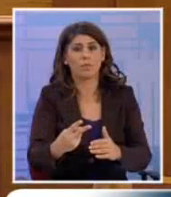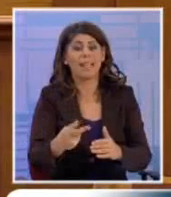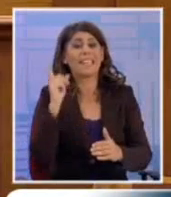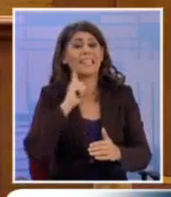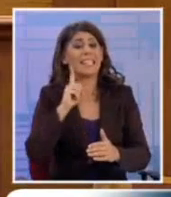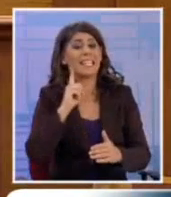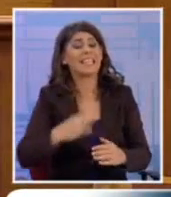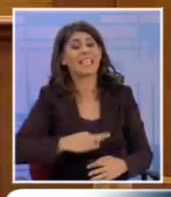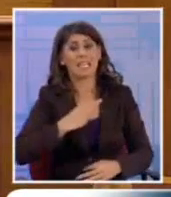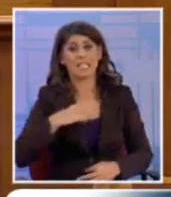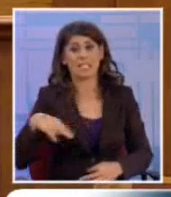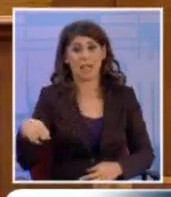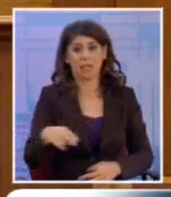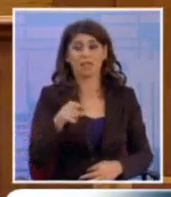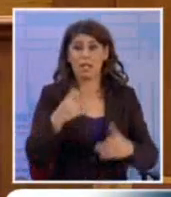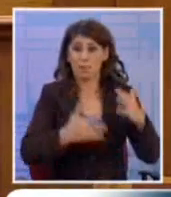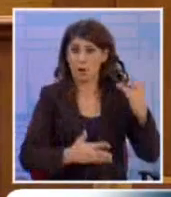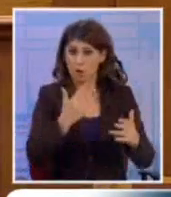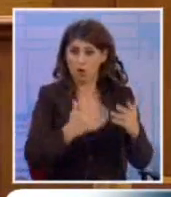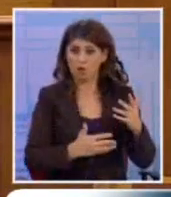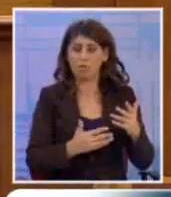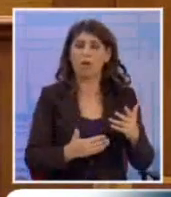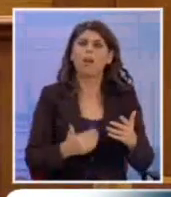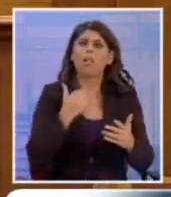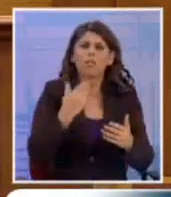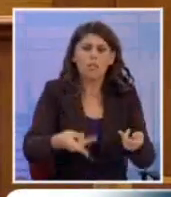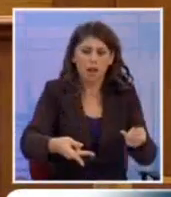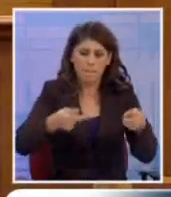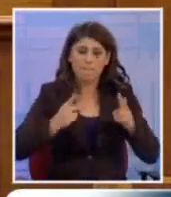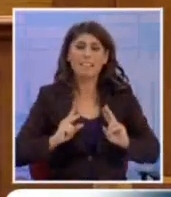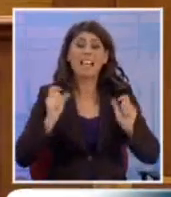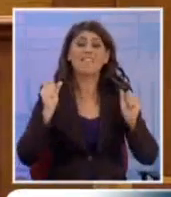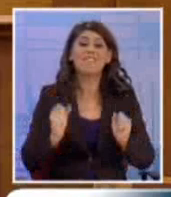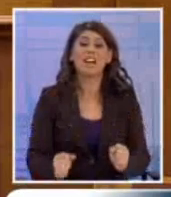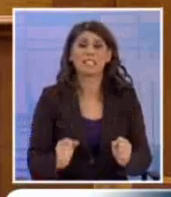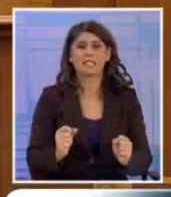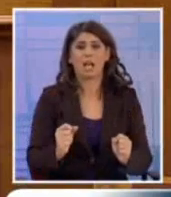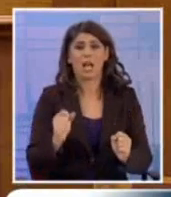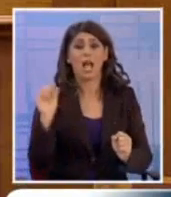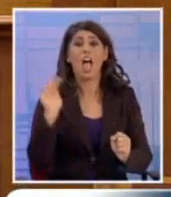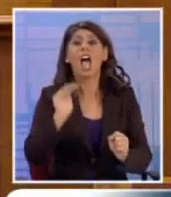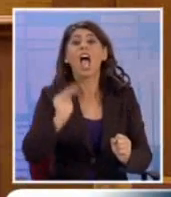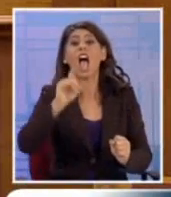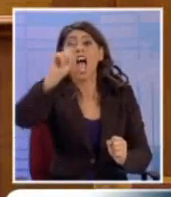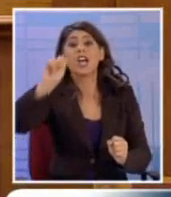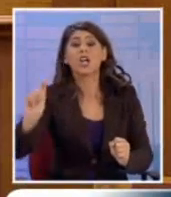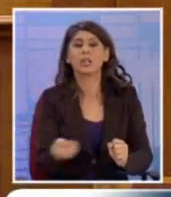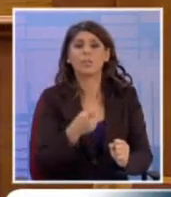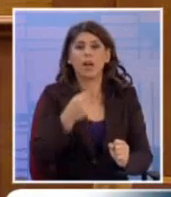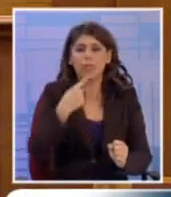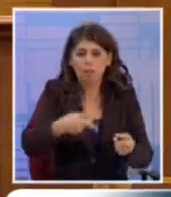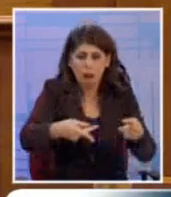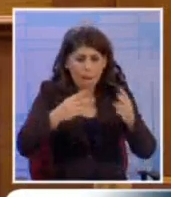κυρίες συνάδελφοι, σε ένα προϋπολογισμό που δεν απαντάει στα βασικά ερωτήματα. Δεν απαντάει